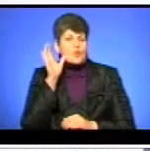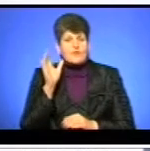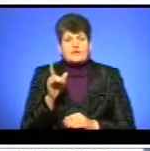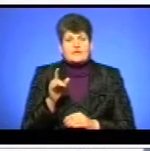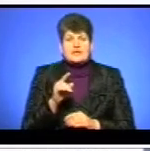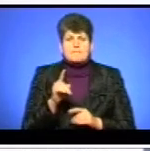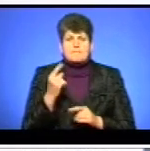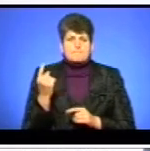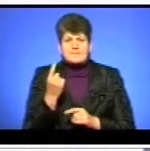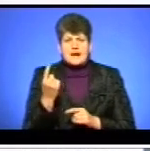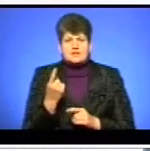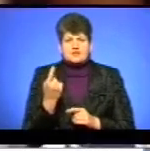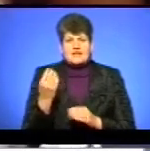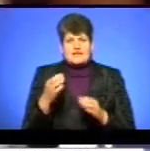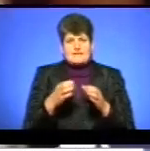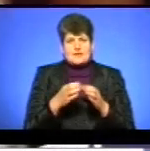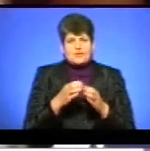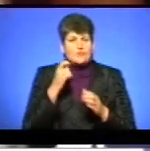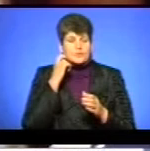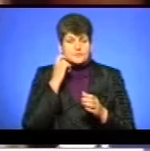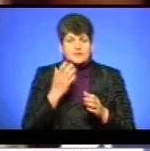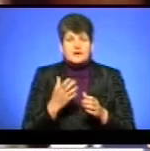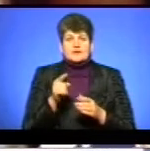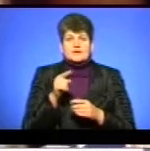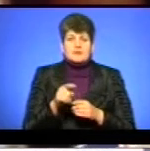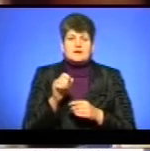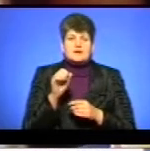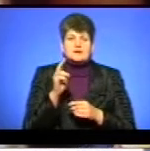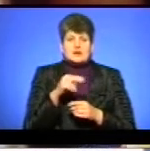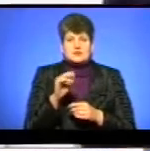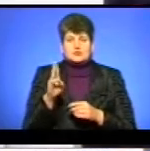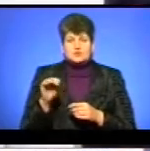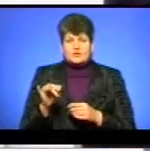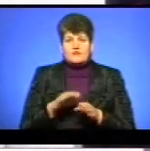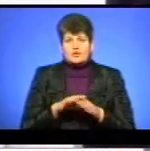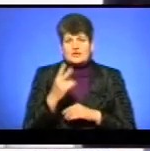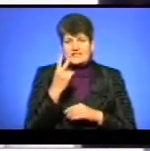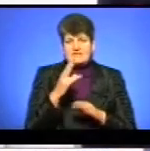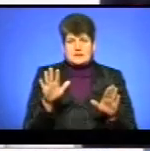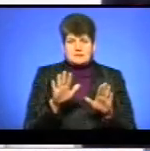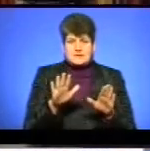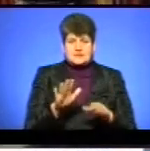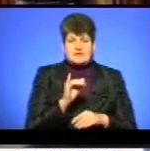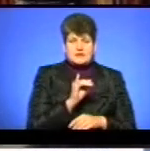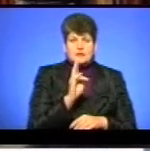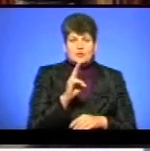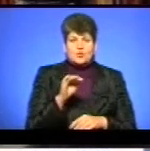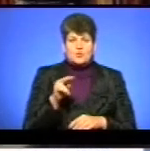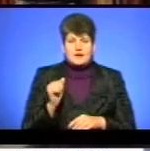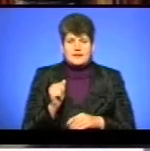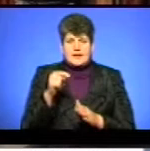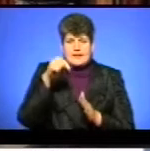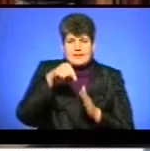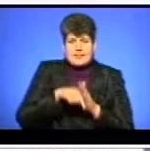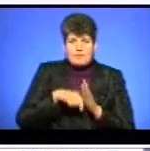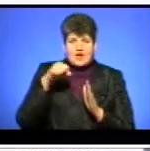учасників-вокалістів першої вікової категорії. На сцені Діана Штука з Кременця. Вона виконує дві пісні – «Івана Купала» та «Глибока